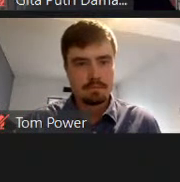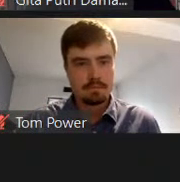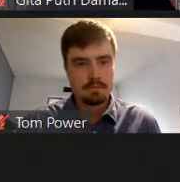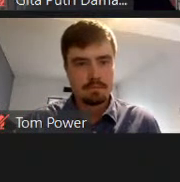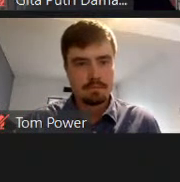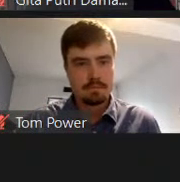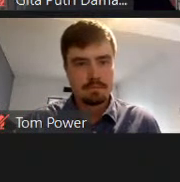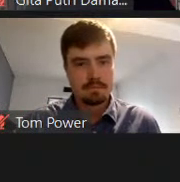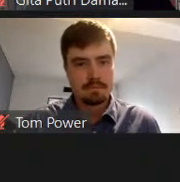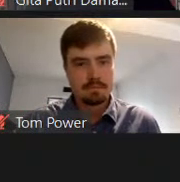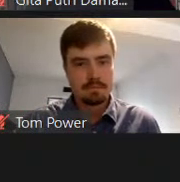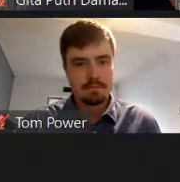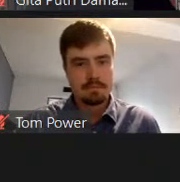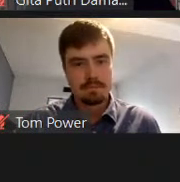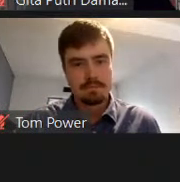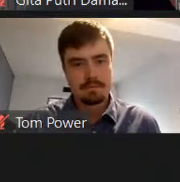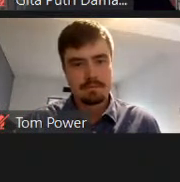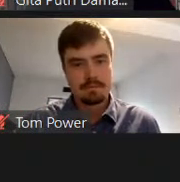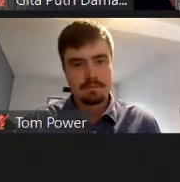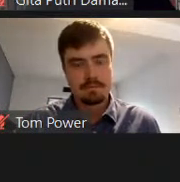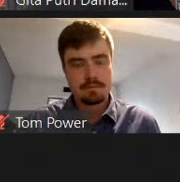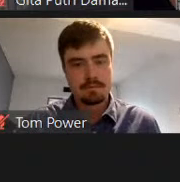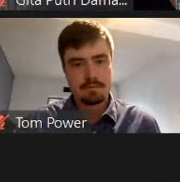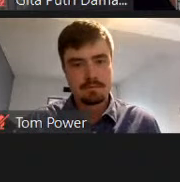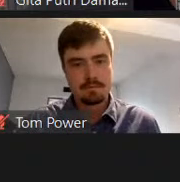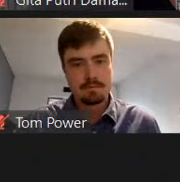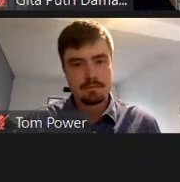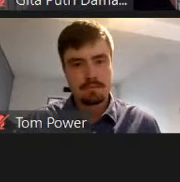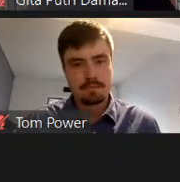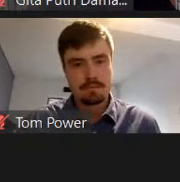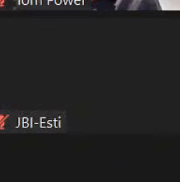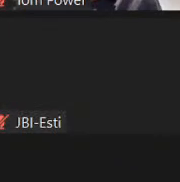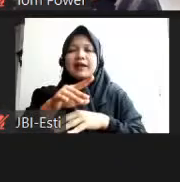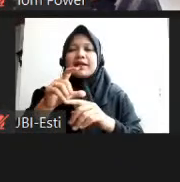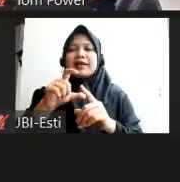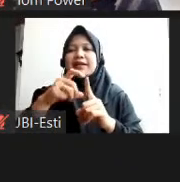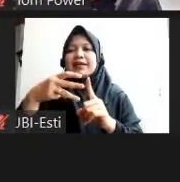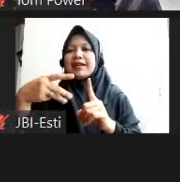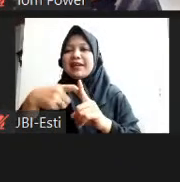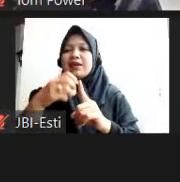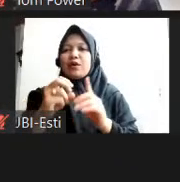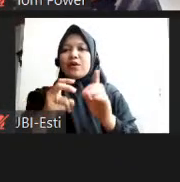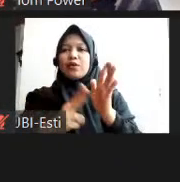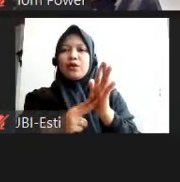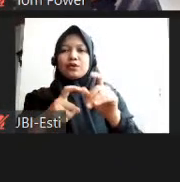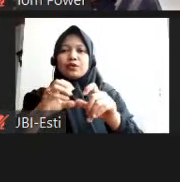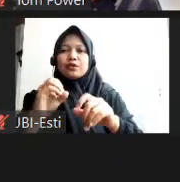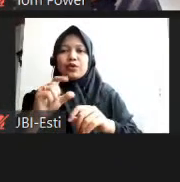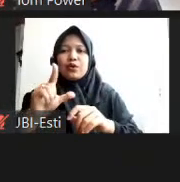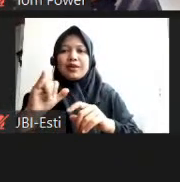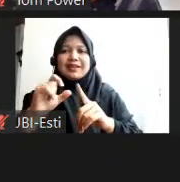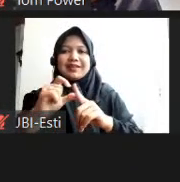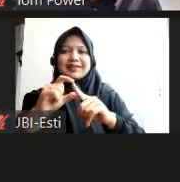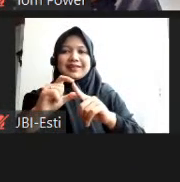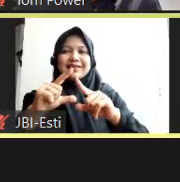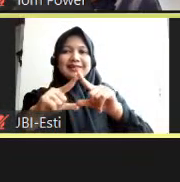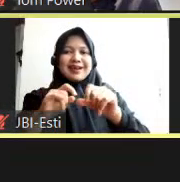kemungkinan nyata dari dekonsolidasi demokrasi. Nah, secara angka sebetulnya skor demokrasi kita tuh sudah